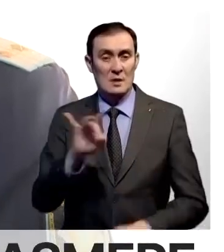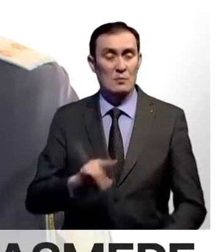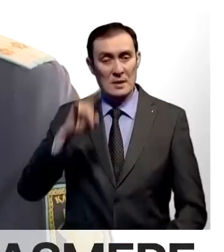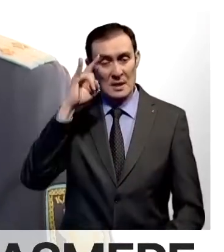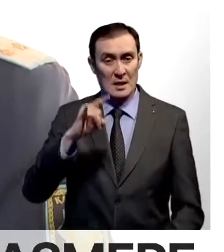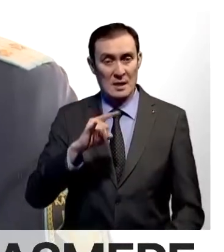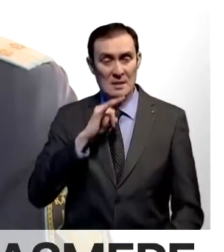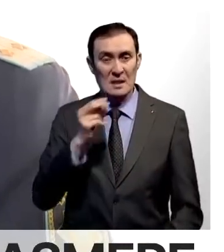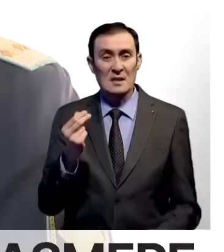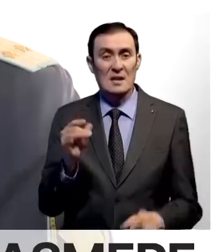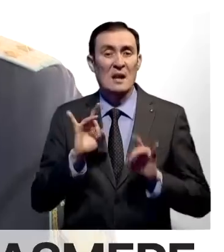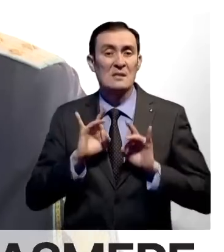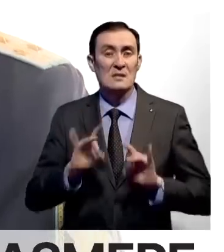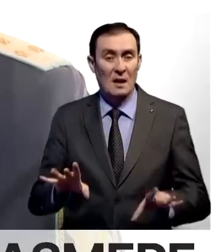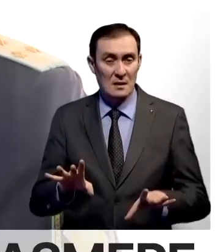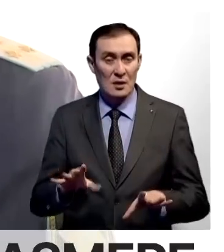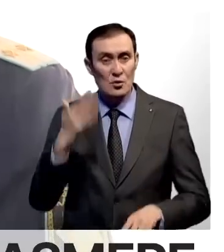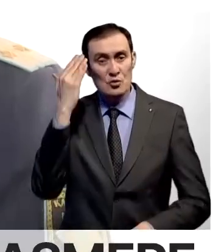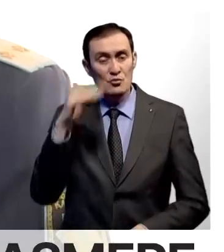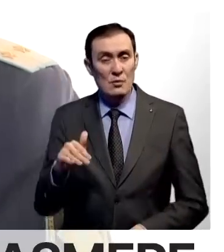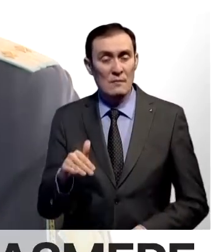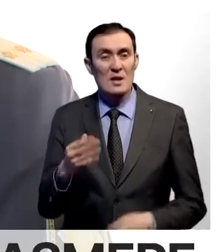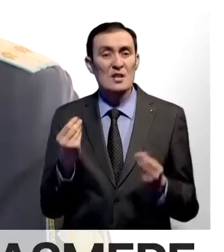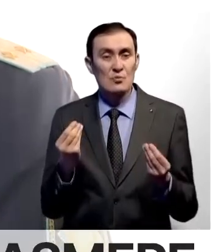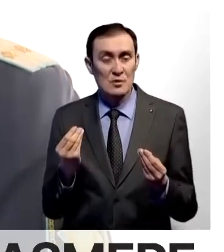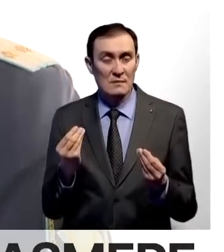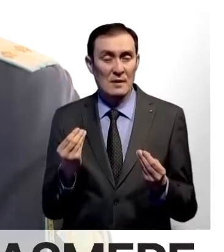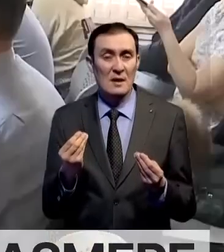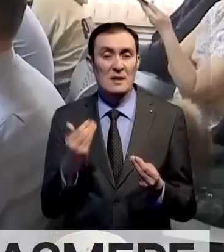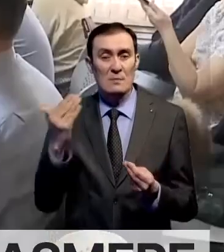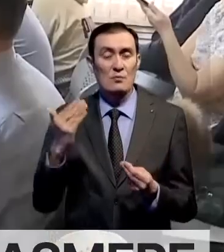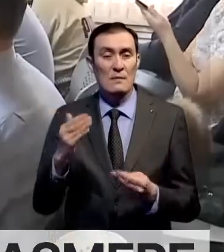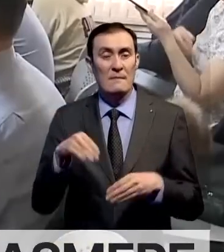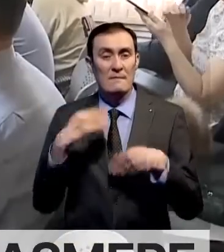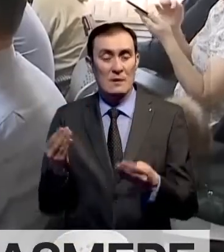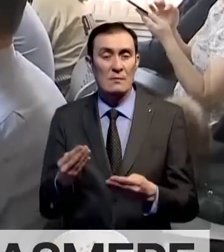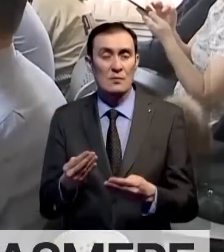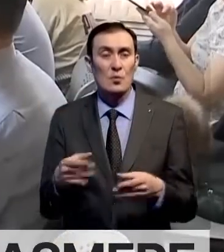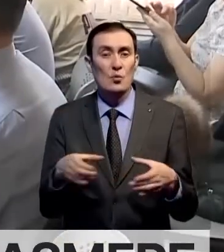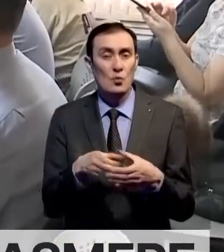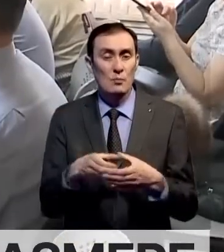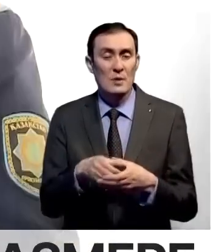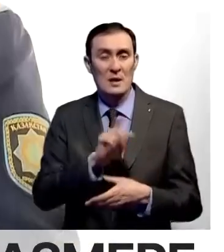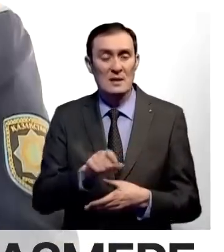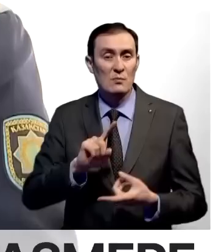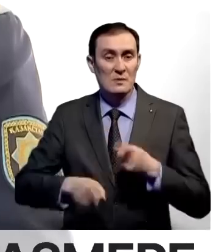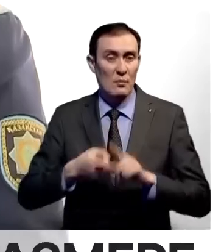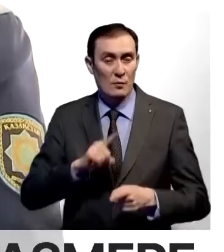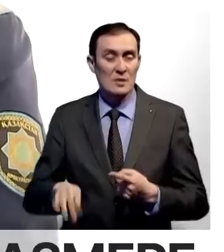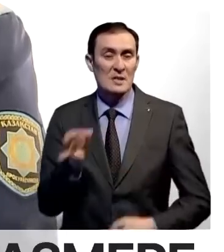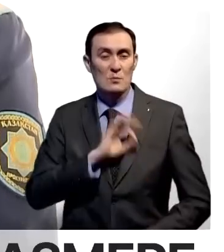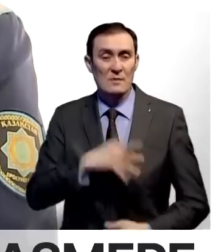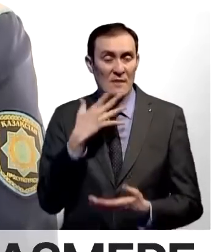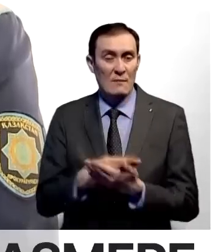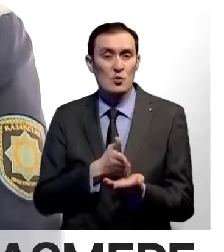Казахстан. Растрата, то есть хищение чужого имущества, веренного виновному, совершенного в группе лиц по предварительному сговору с использованием